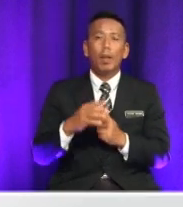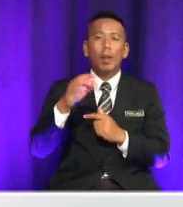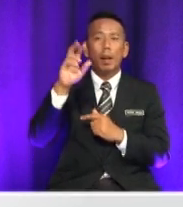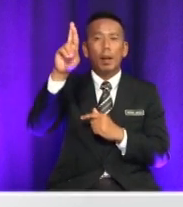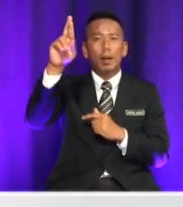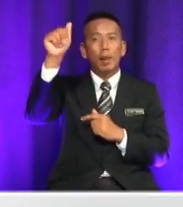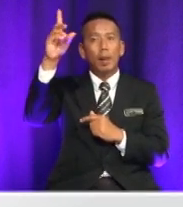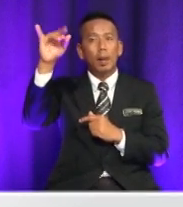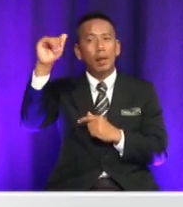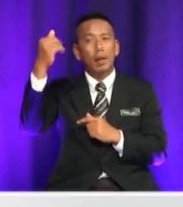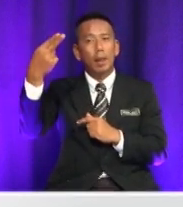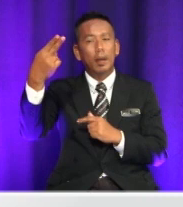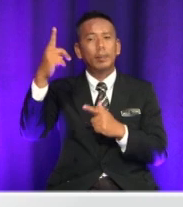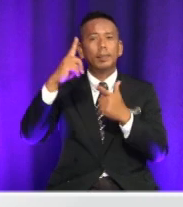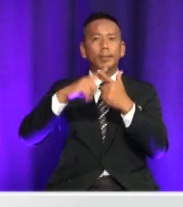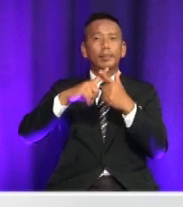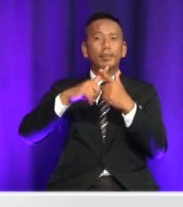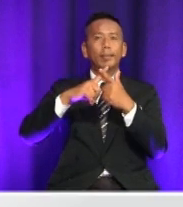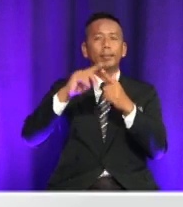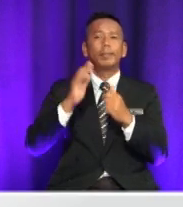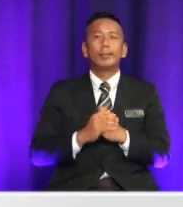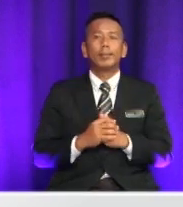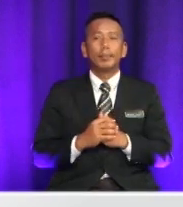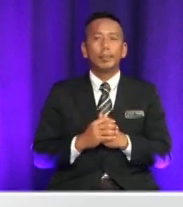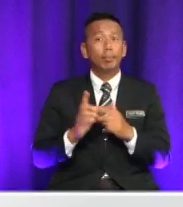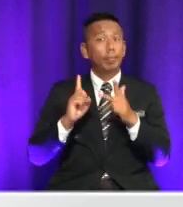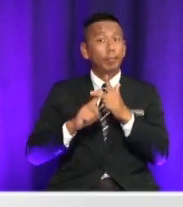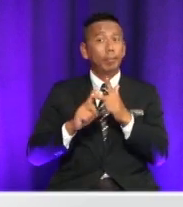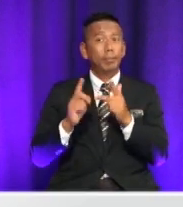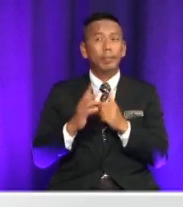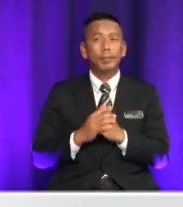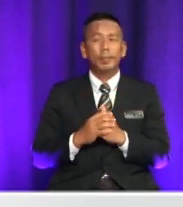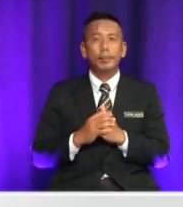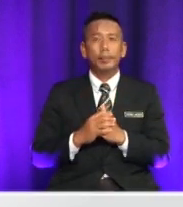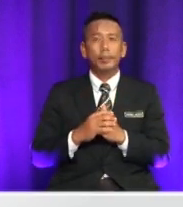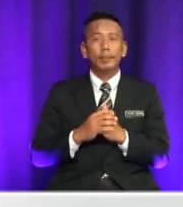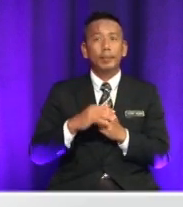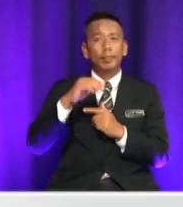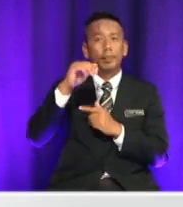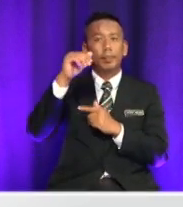Siti radio halo dan pelajar 3